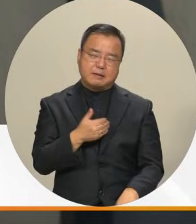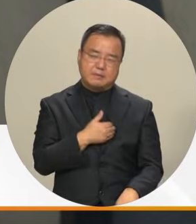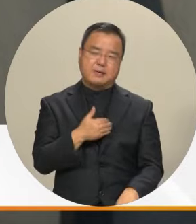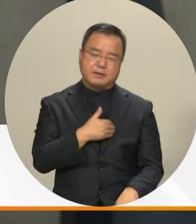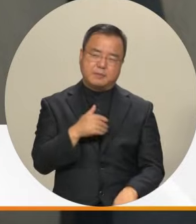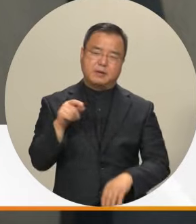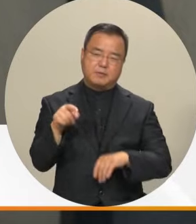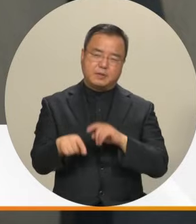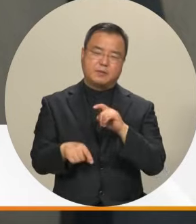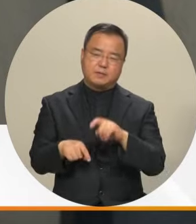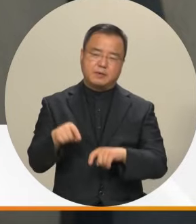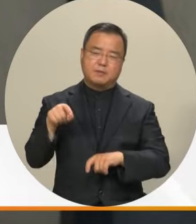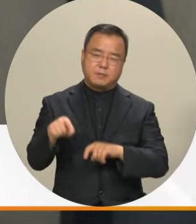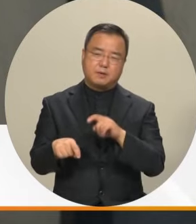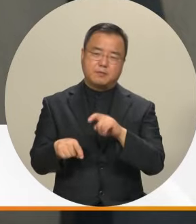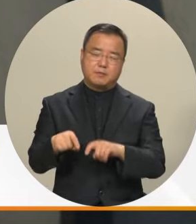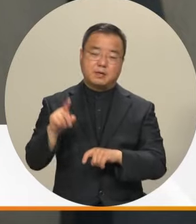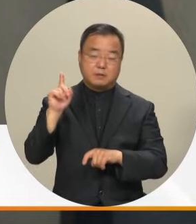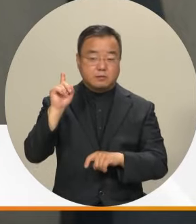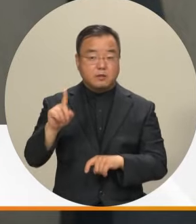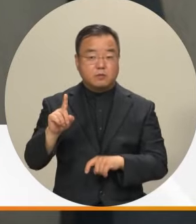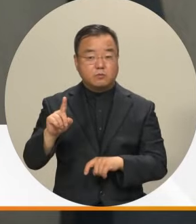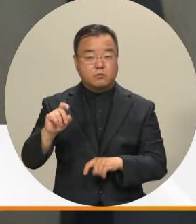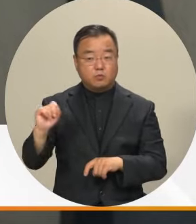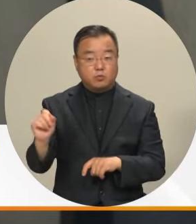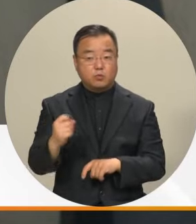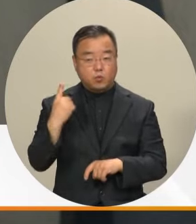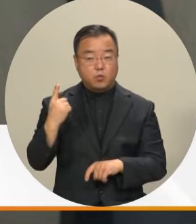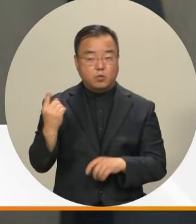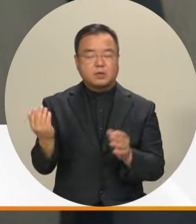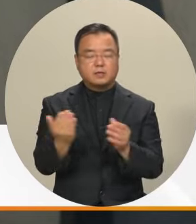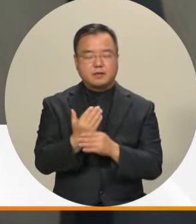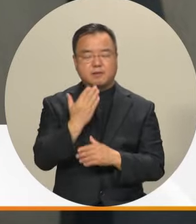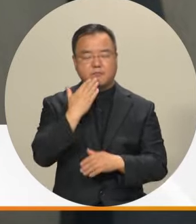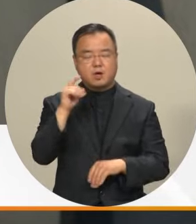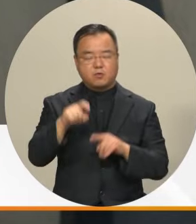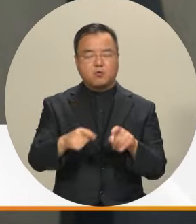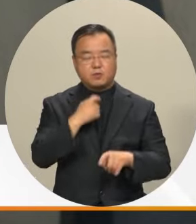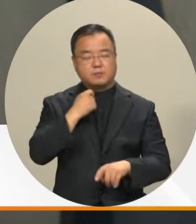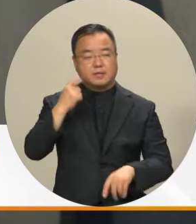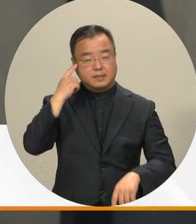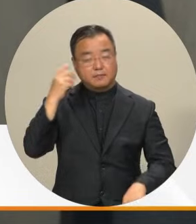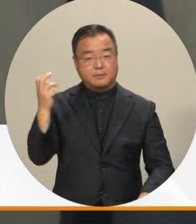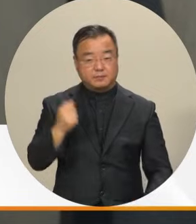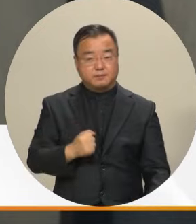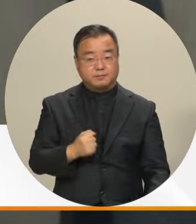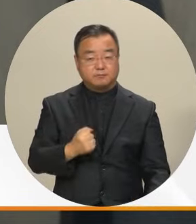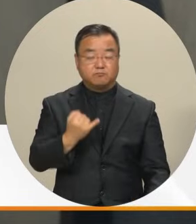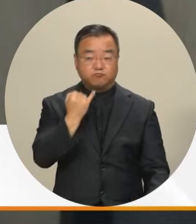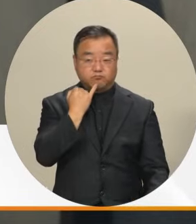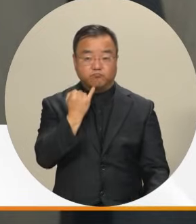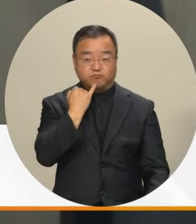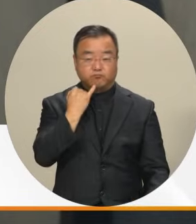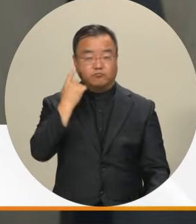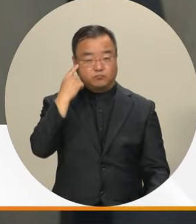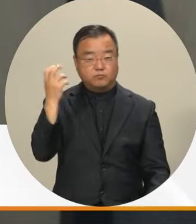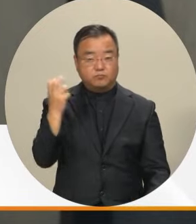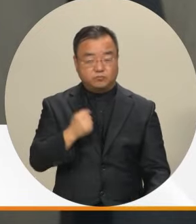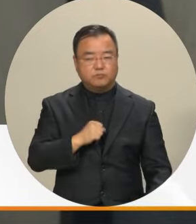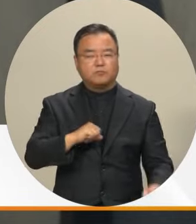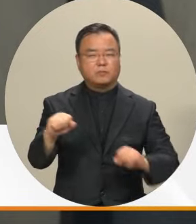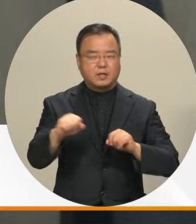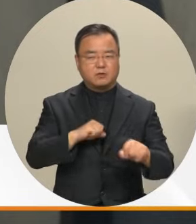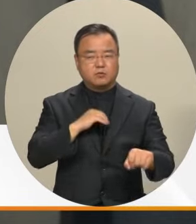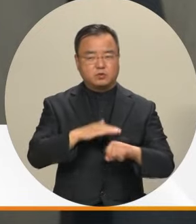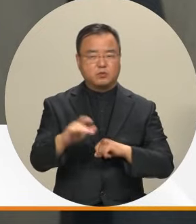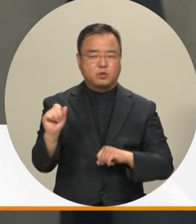보니 어 내일도 걸을까 감정적 동기 부여네 어 괜찮은데 이런 어 뭐 행동적 동기부여가